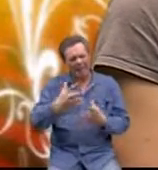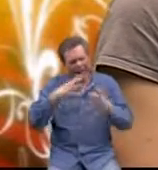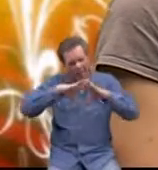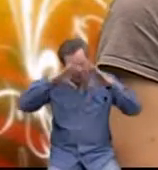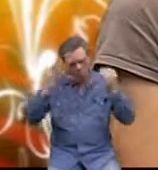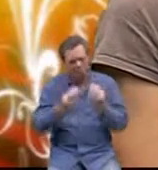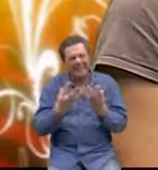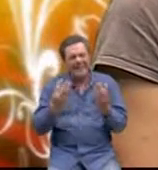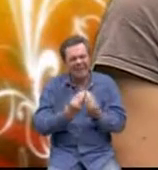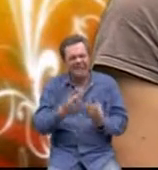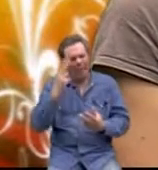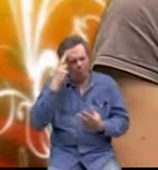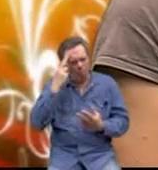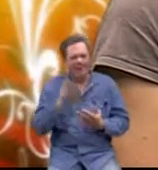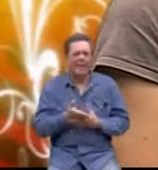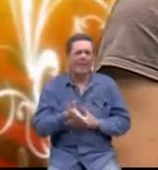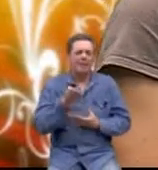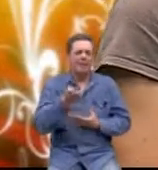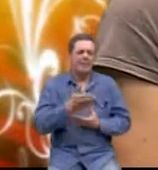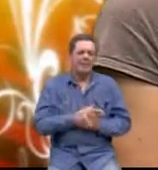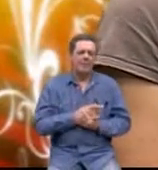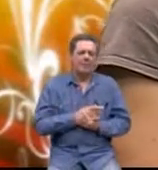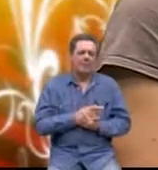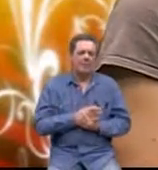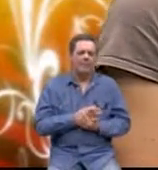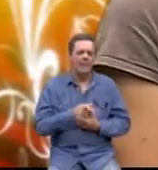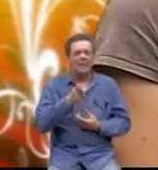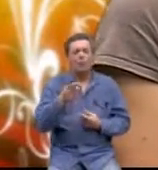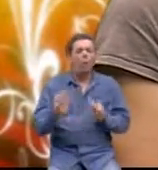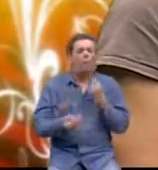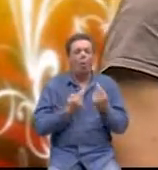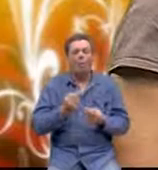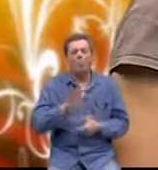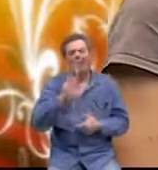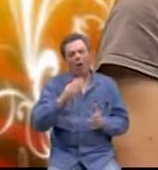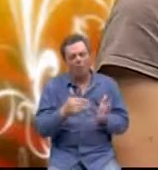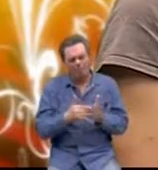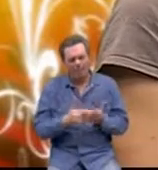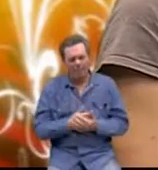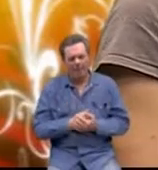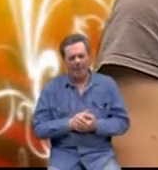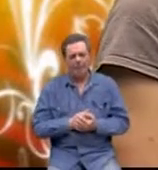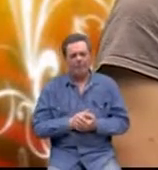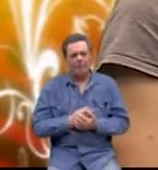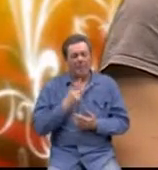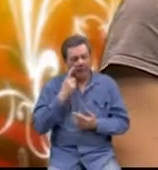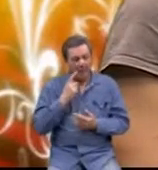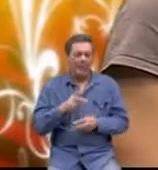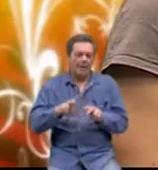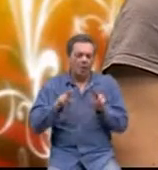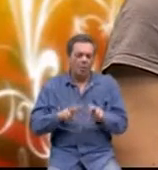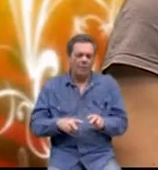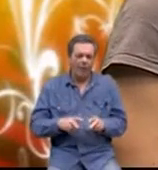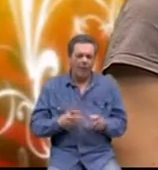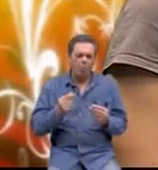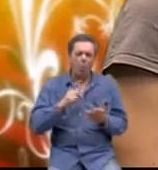zajednica zapravo je upoznata s tim, s tom pojavom, s njihovim potrebama i sličnim stvarima. I da zapravo